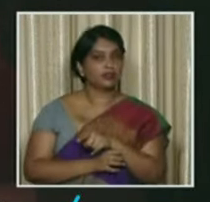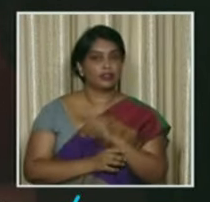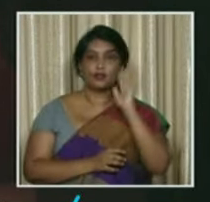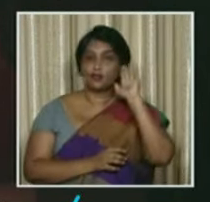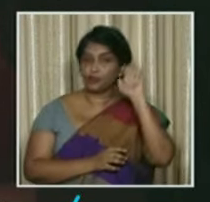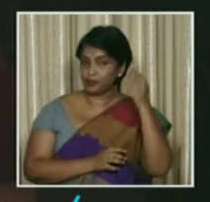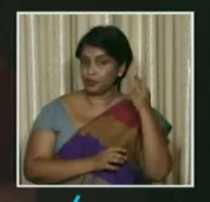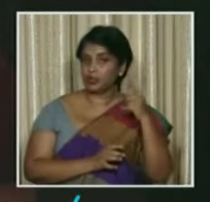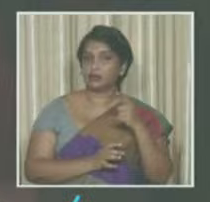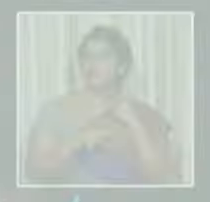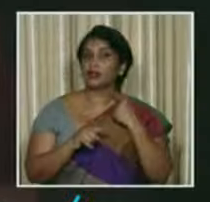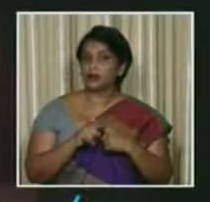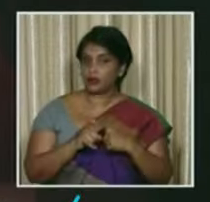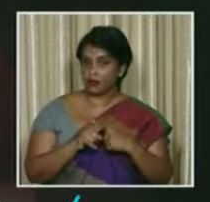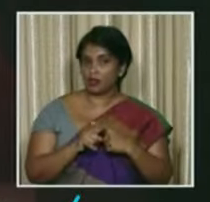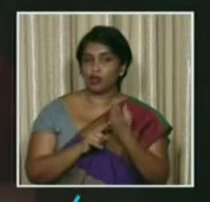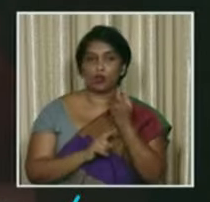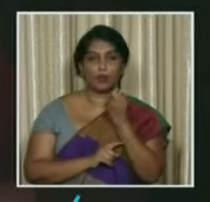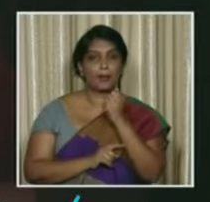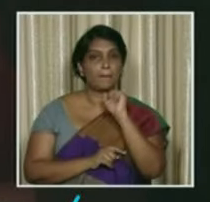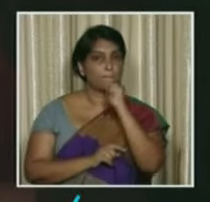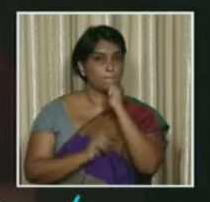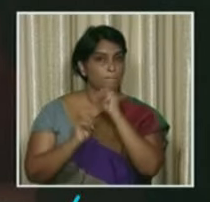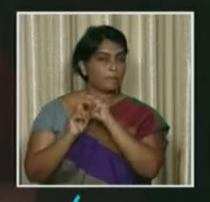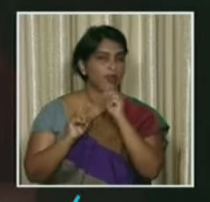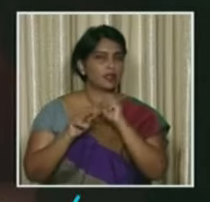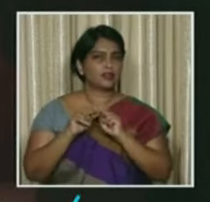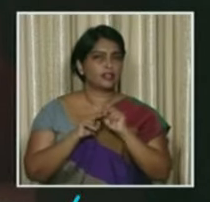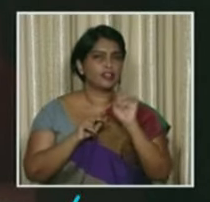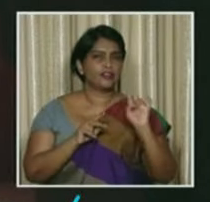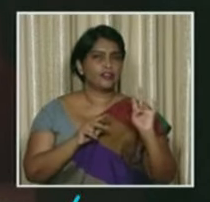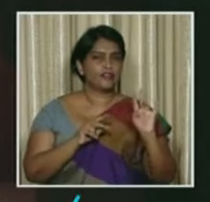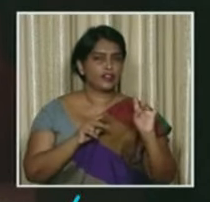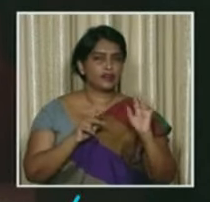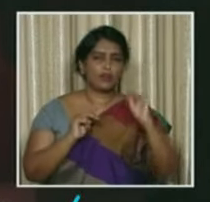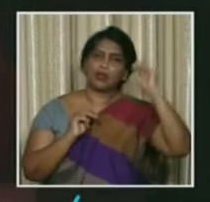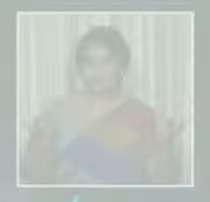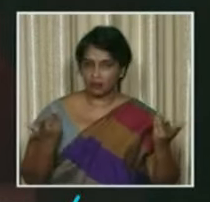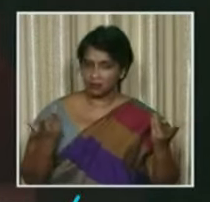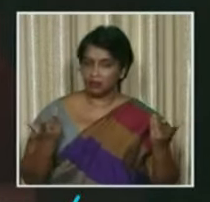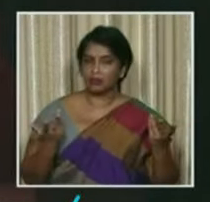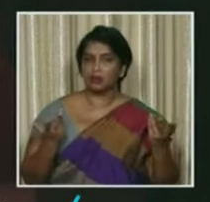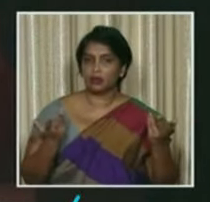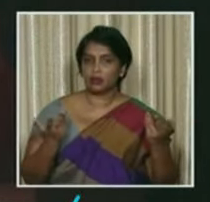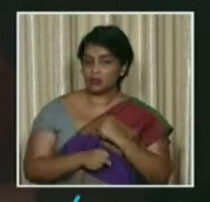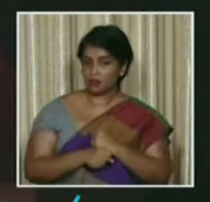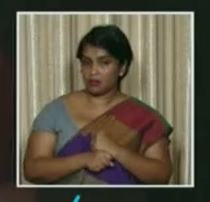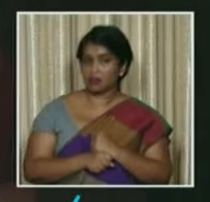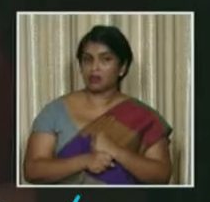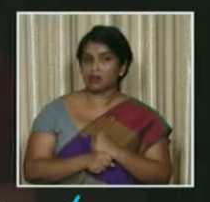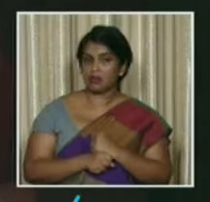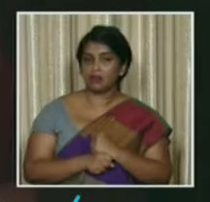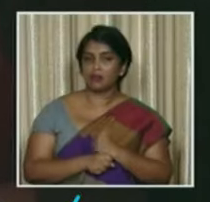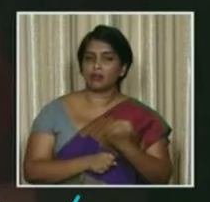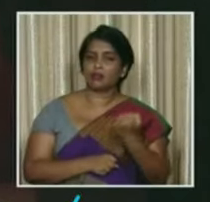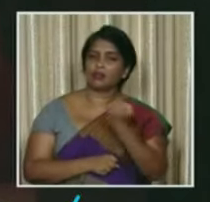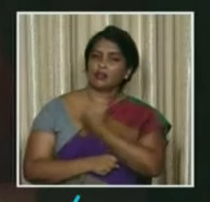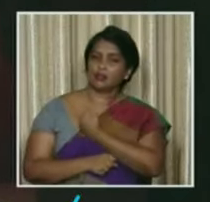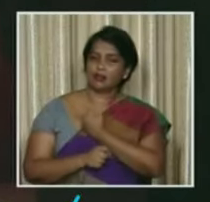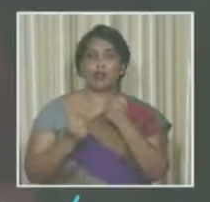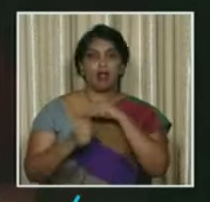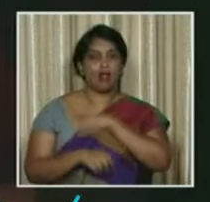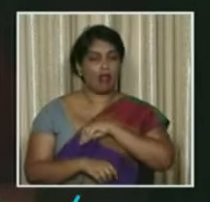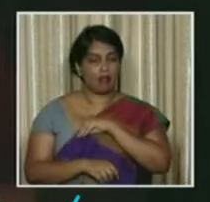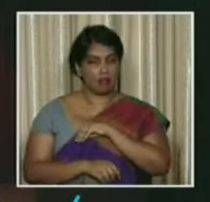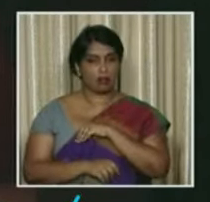විශේෂ භාණ්ඩ බදු රුපියල් 50 සිට 125 දක්වා අඩු කිරීම හේතුවෙන් රජයට කැප කිරීමට සිදු වූ